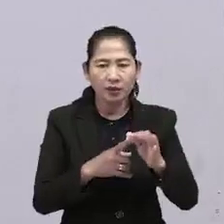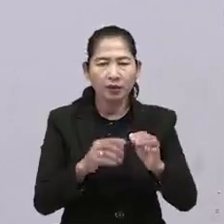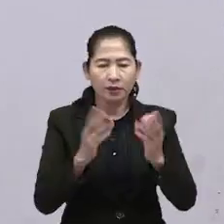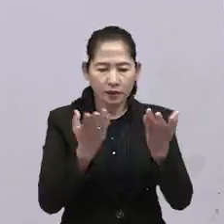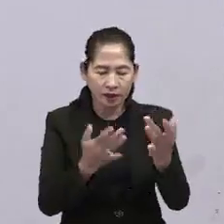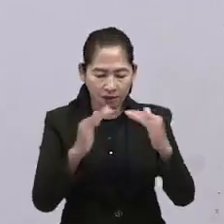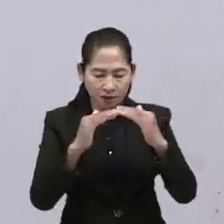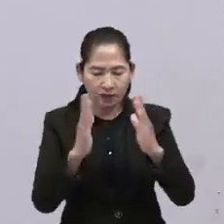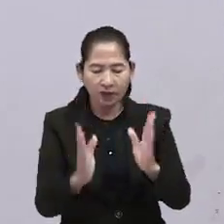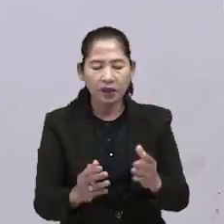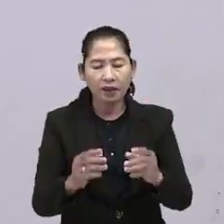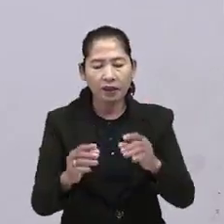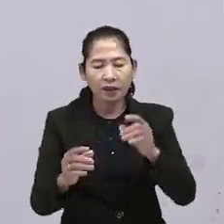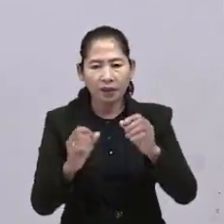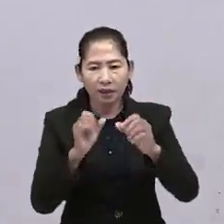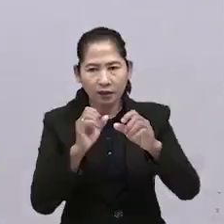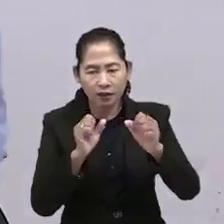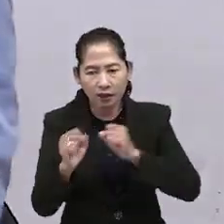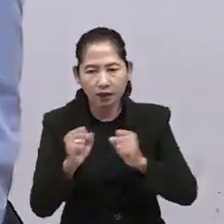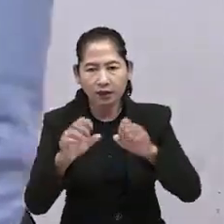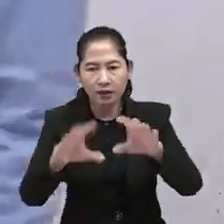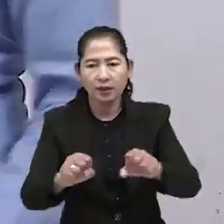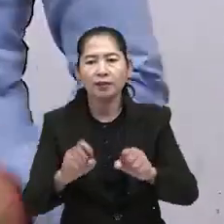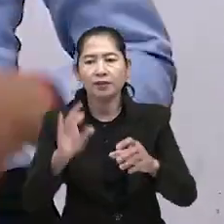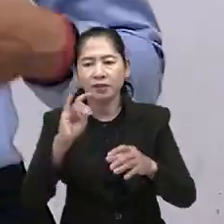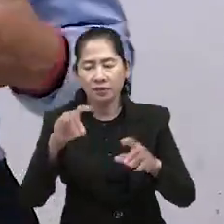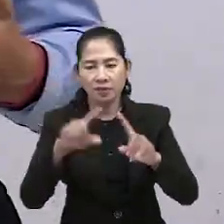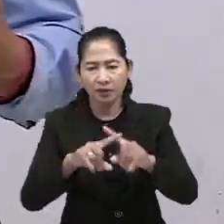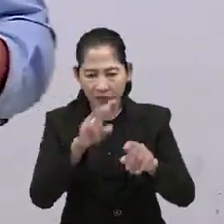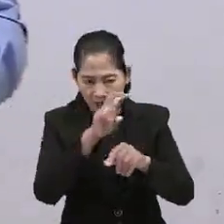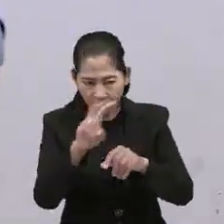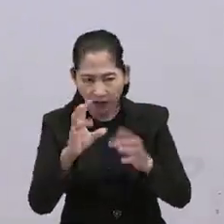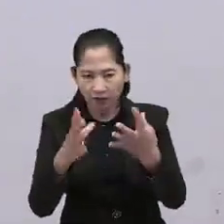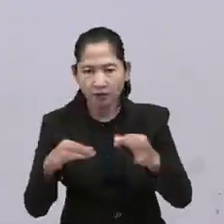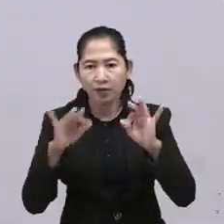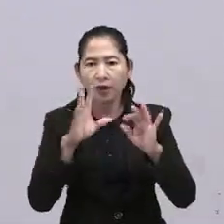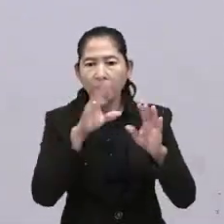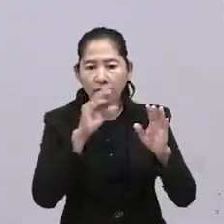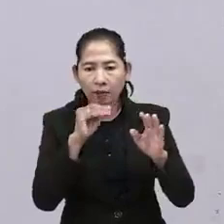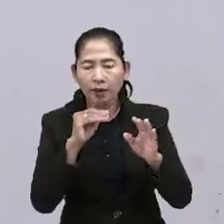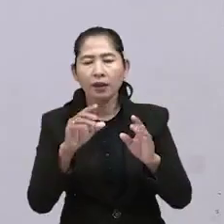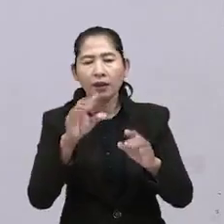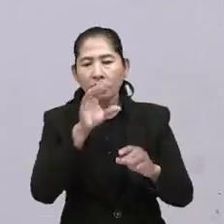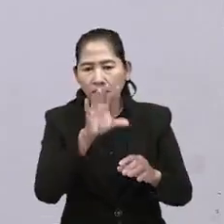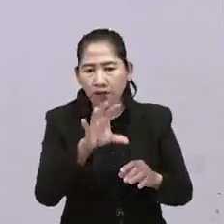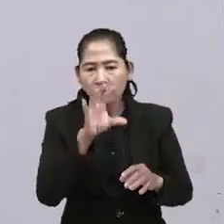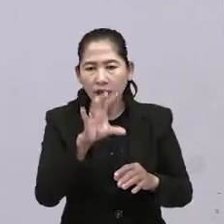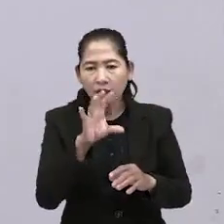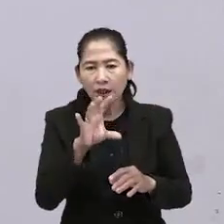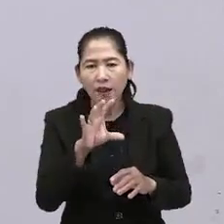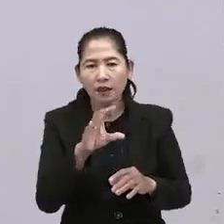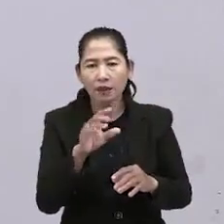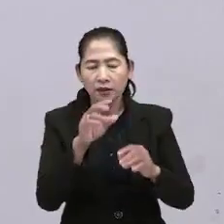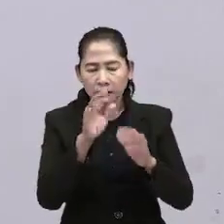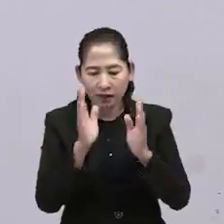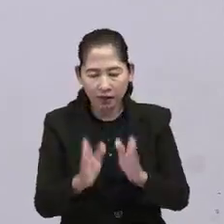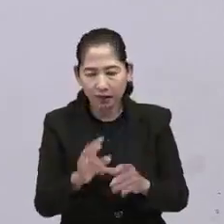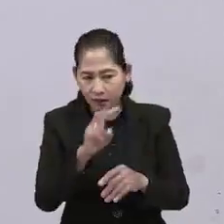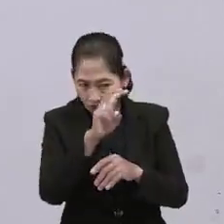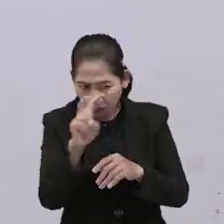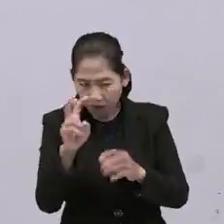ផ្ទះដេញចាប់សត្វផ្សេងផ្សេងជាឆ្មាំដ៏សំខាន់គឺទាំងអស់ហ្នឹងគឺសិតសង្កត់និយាយអំពីថាឆ្កែអីចឹងព្រោះឆ្កែគឺជាឆ្មាំចាំផ្ទះ